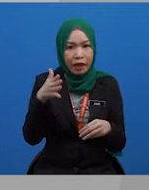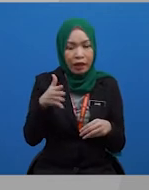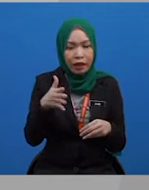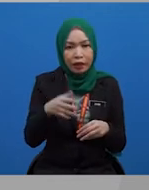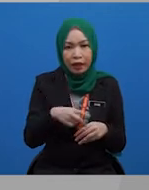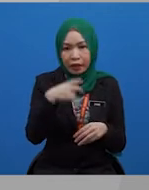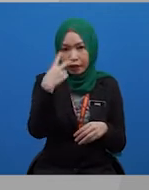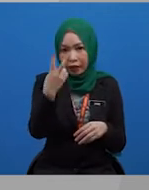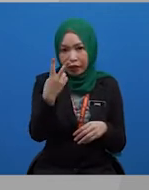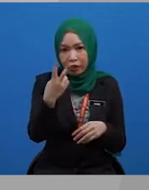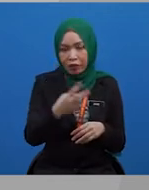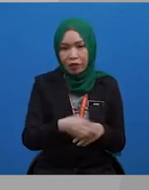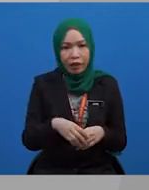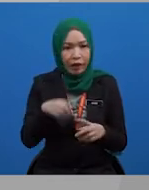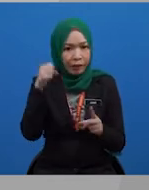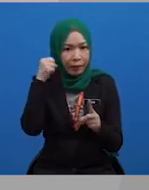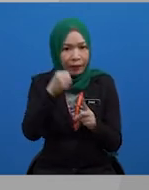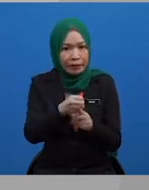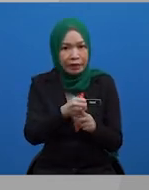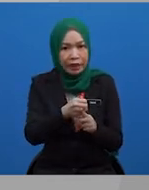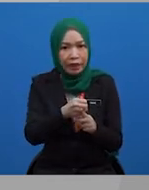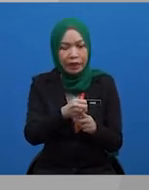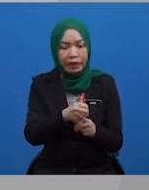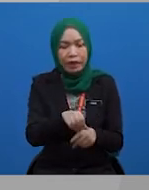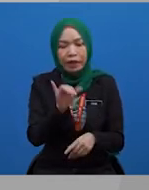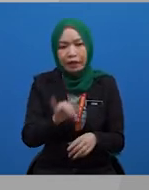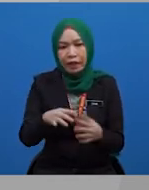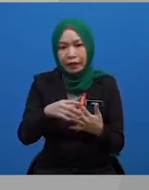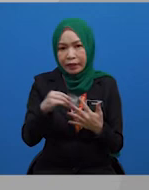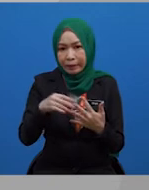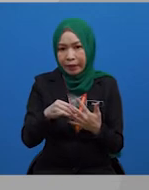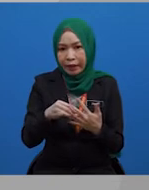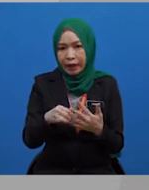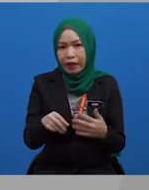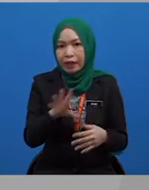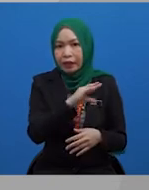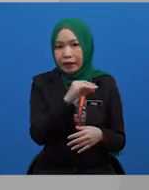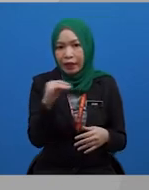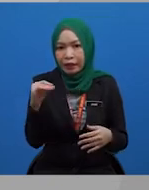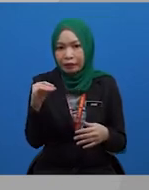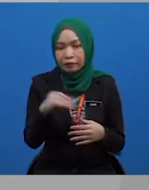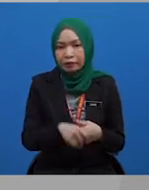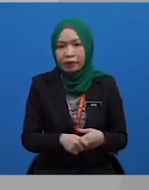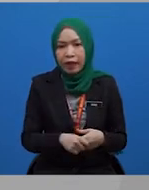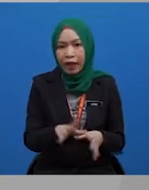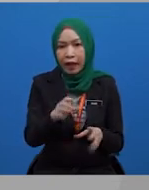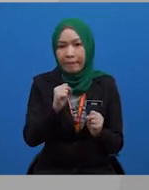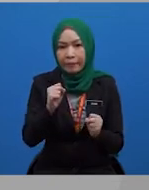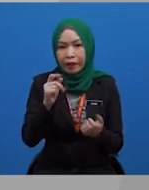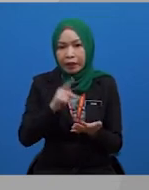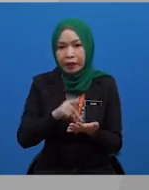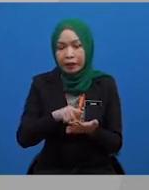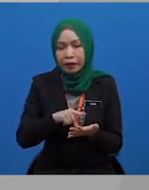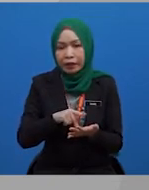dipilih untuk membentuk strategi pemasaran yang berbeza dengan mengambil kira aspek 4P.